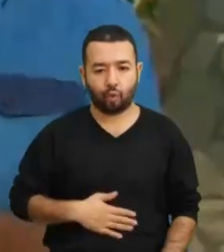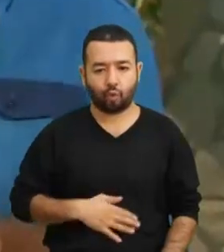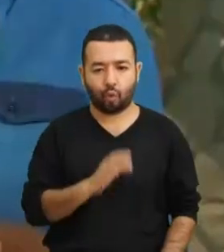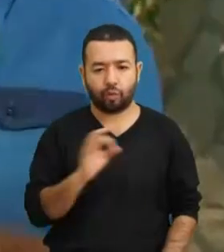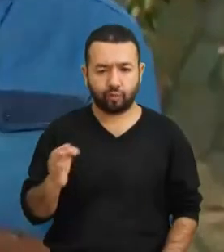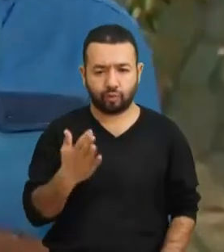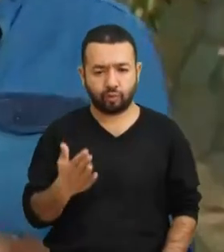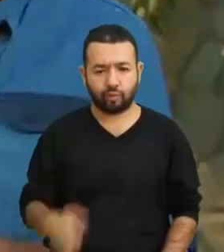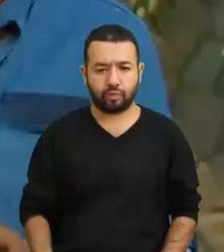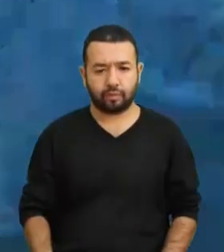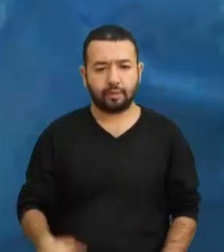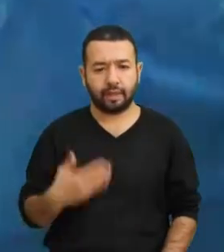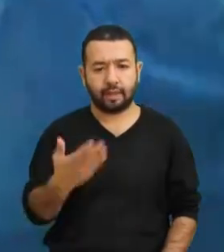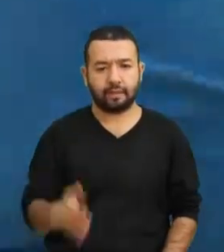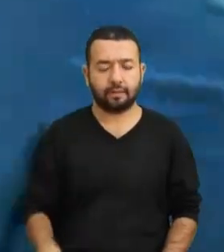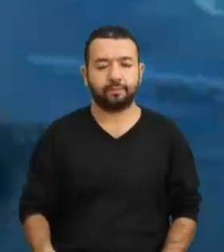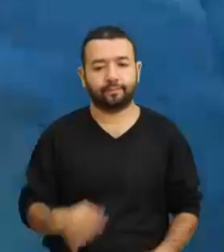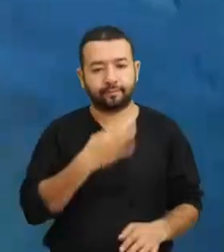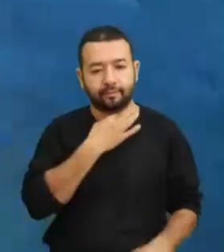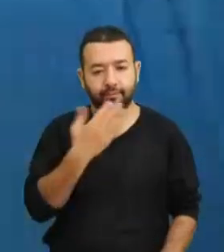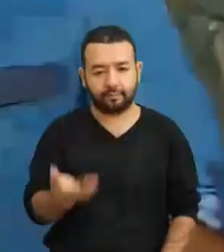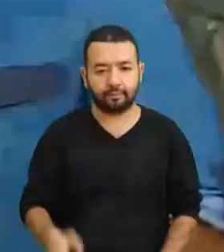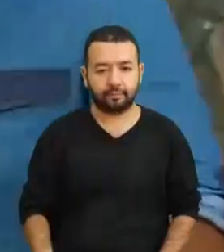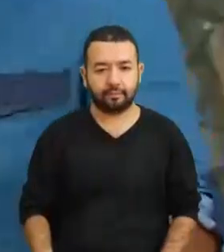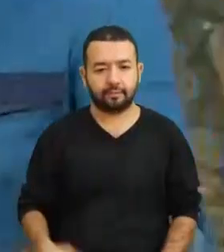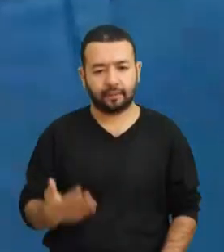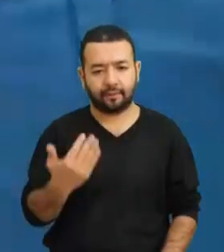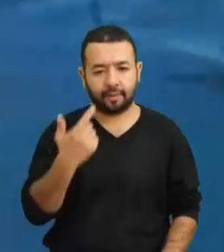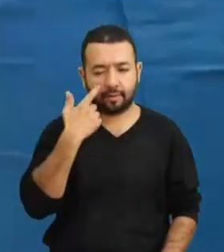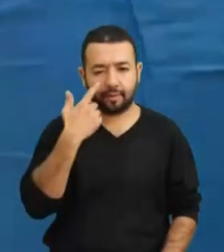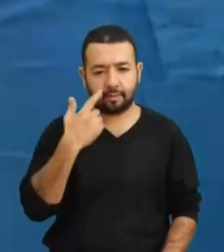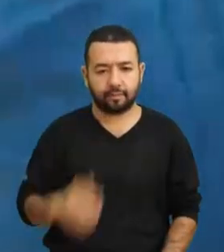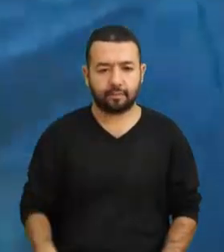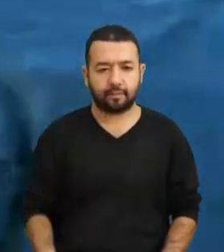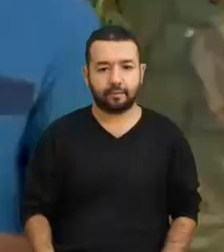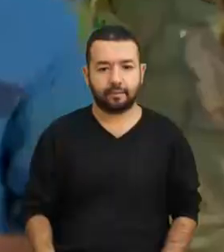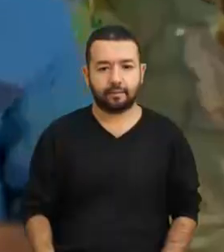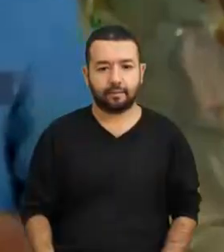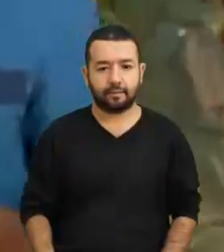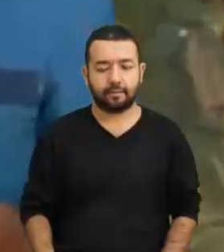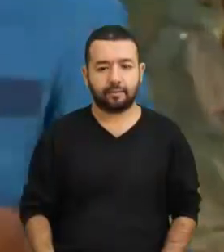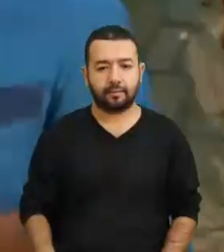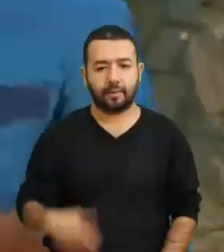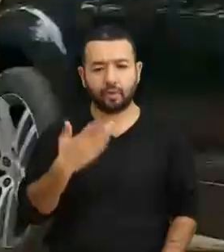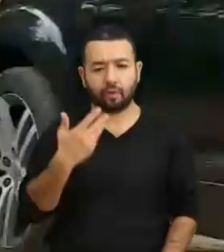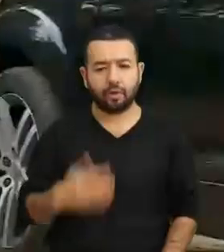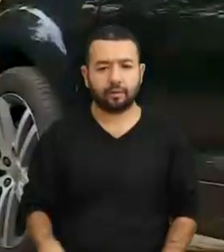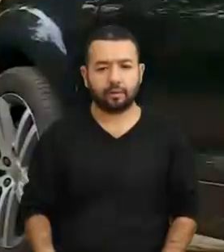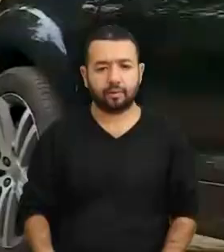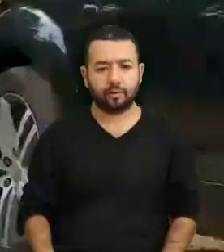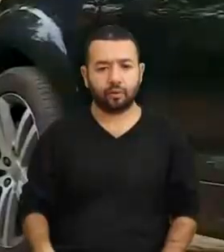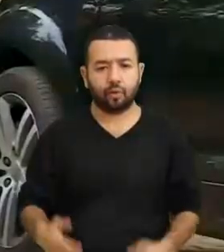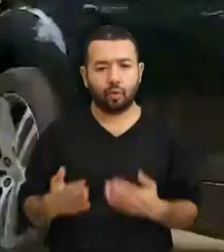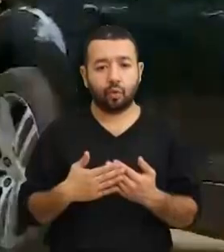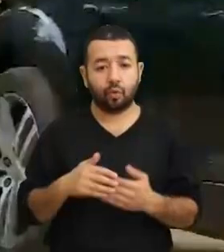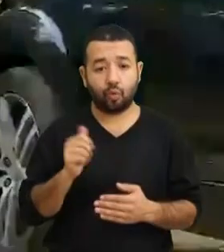Şükrü. Bir yüzlük daha. Mersi, teşekkürler. Ver bakalım. Davetiyeleri geri aldı. Ver, söyle bakalım. Düğün